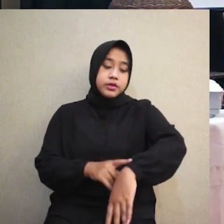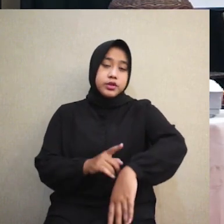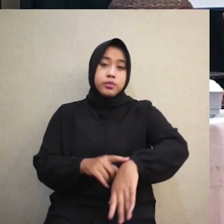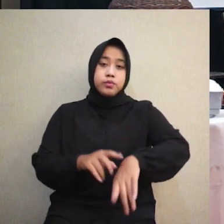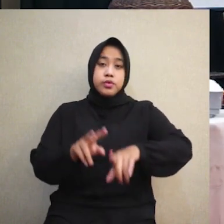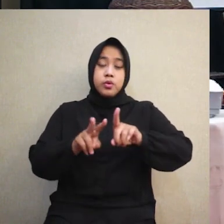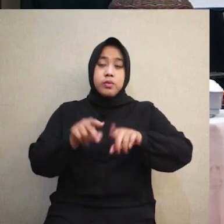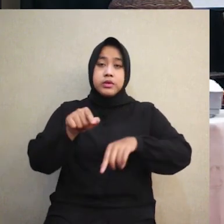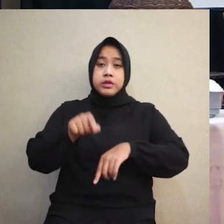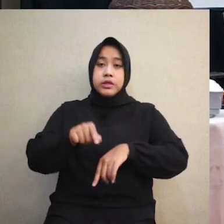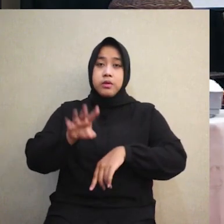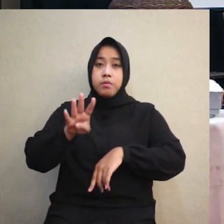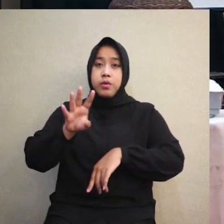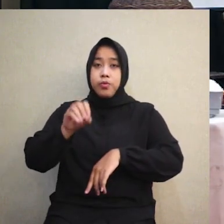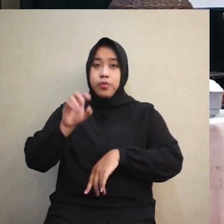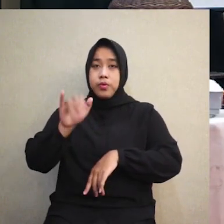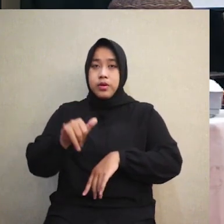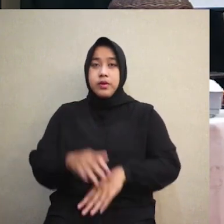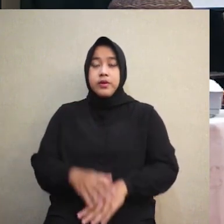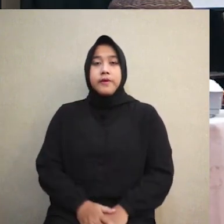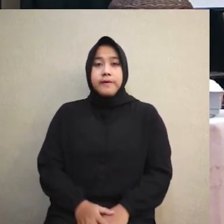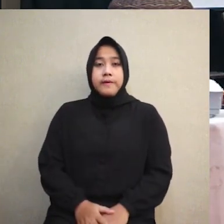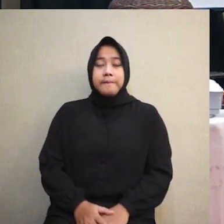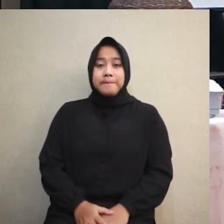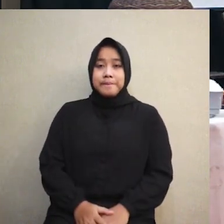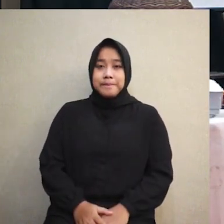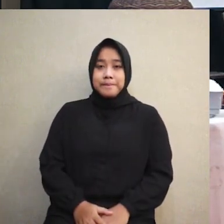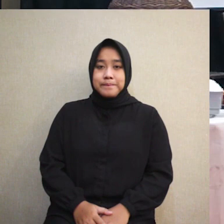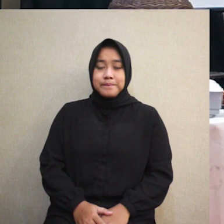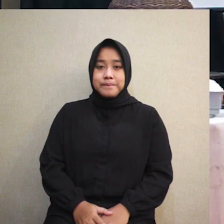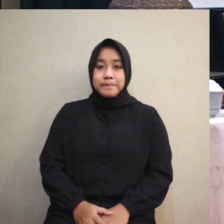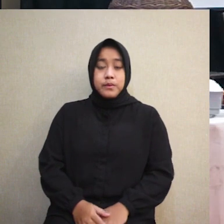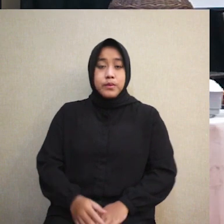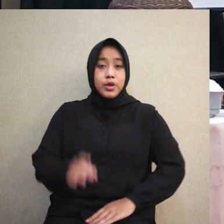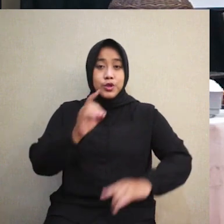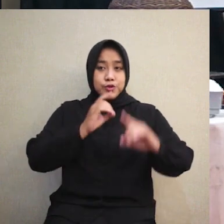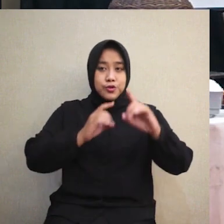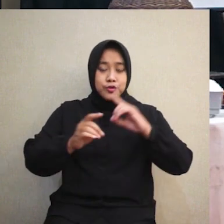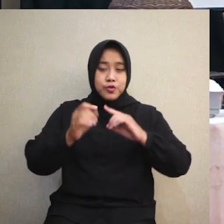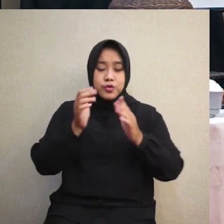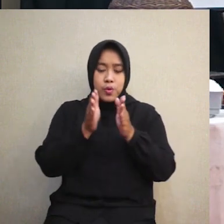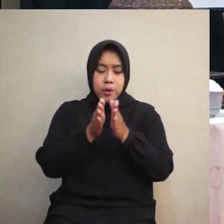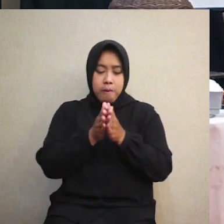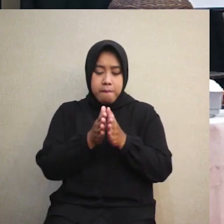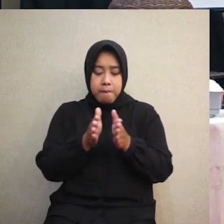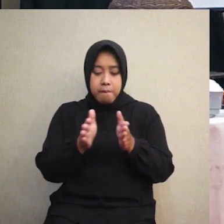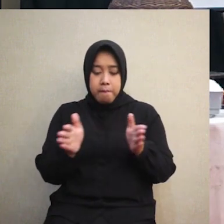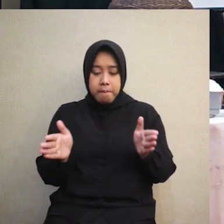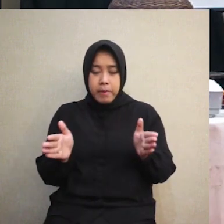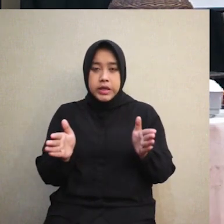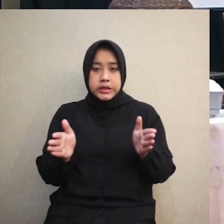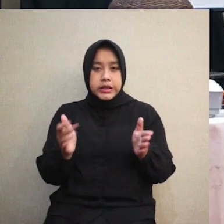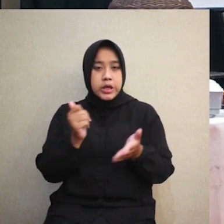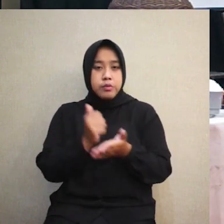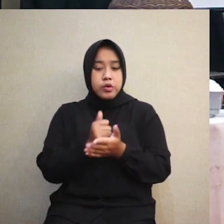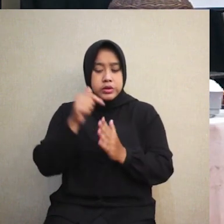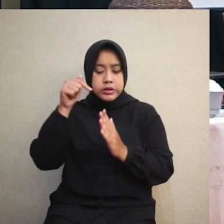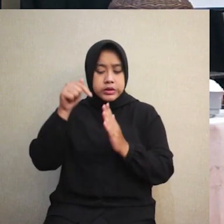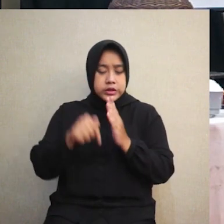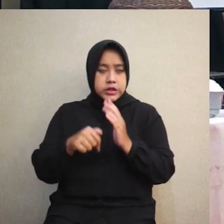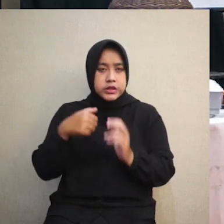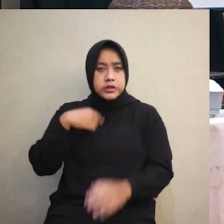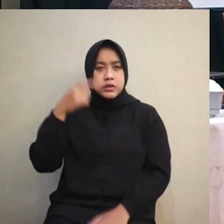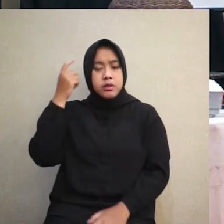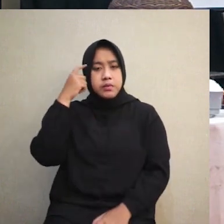12.40 Ya baik kita sudah diskusi sangat panjang dan cukup detail Saya kira Walaupun